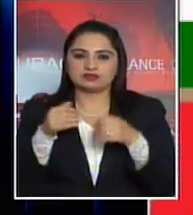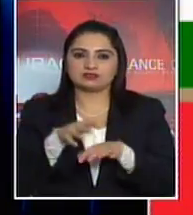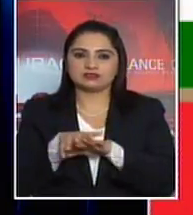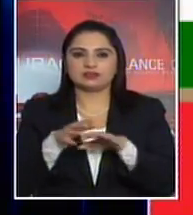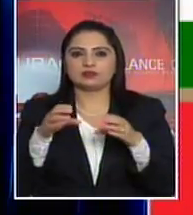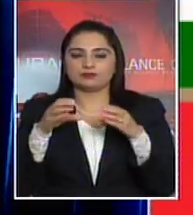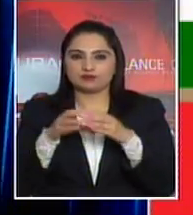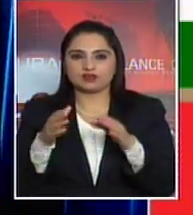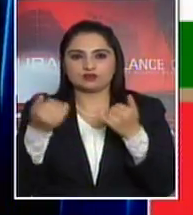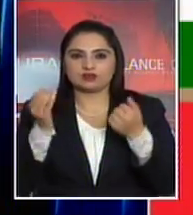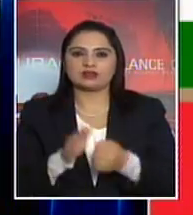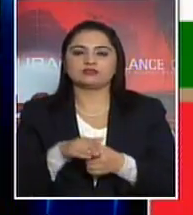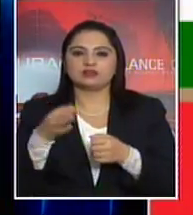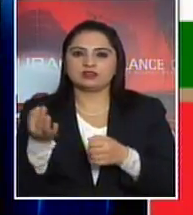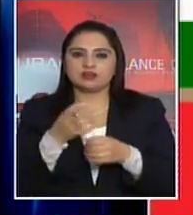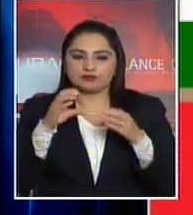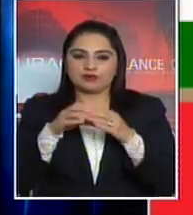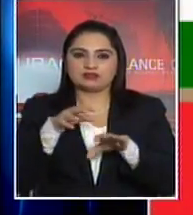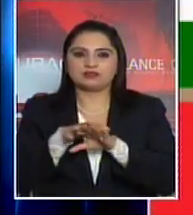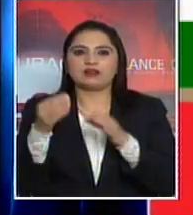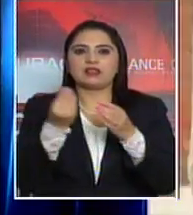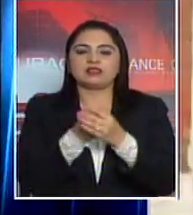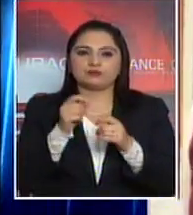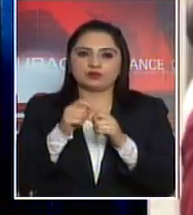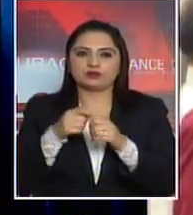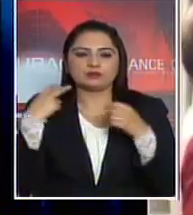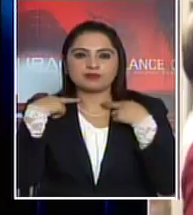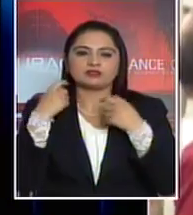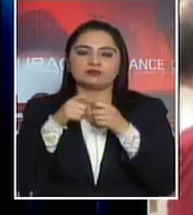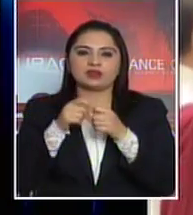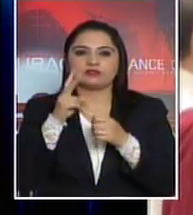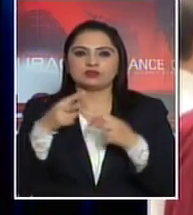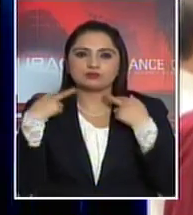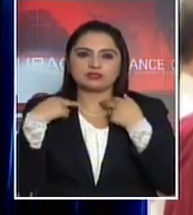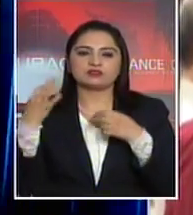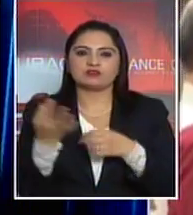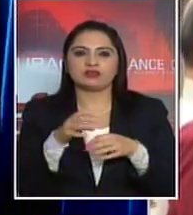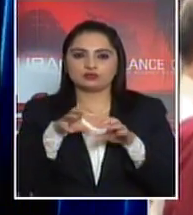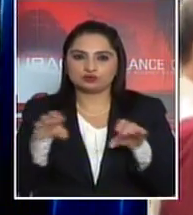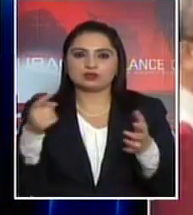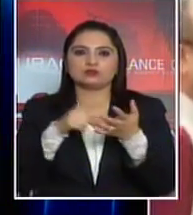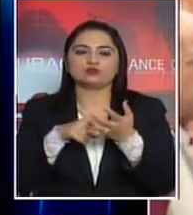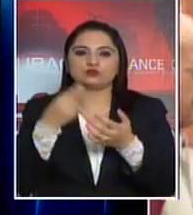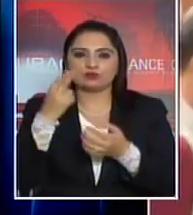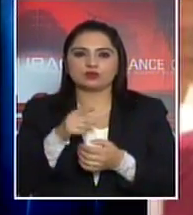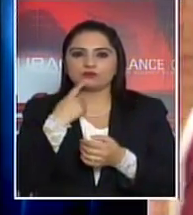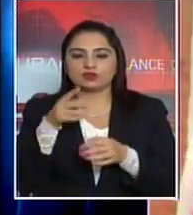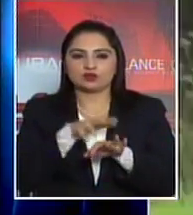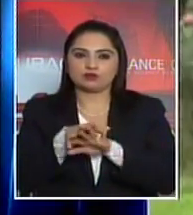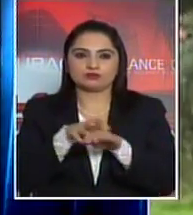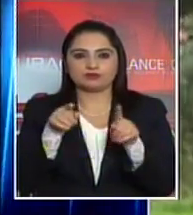गरेको थ्रेस होल्डको व्यवस्थाले पनि पार्टीहरूलाई एक हुन बाध्य बनाएको हो। यही बाध्यताले देशमा नयाँ ध्रुवीकरणको सुरुवात गरेको भन्नेहरू पनि